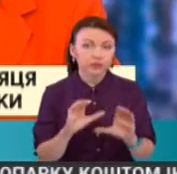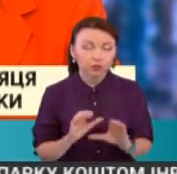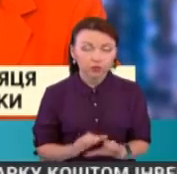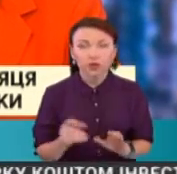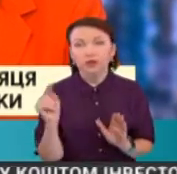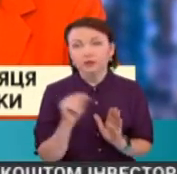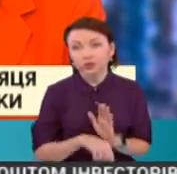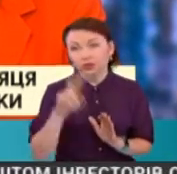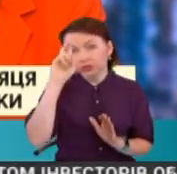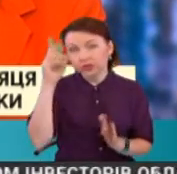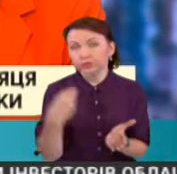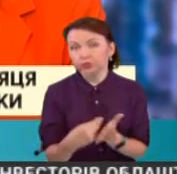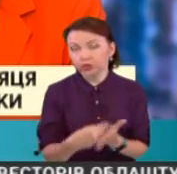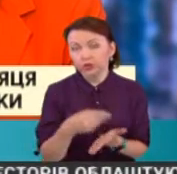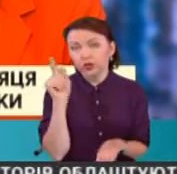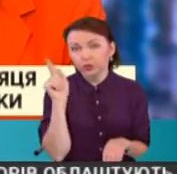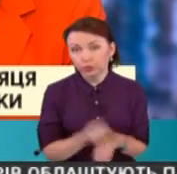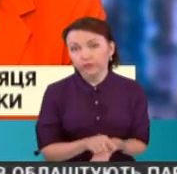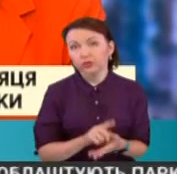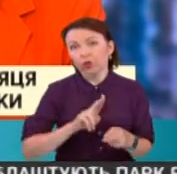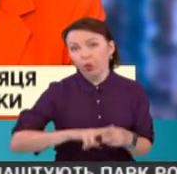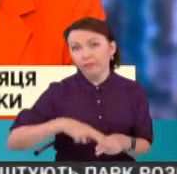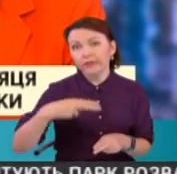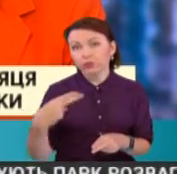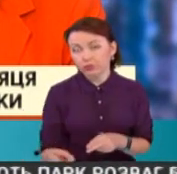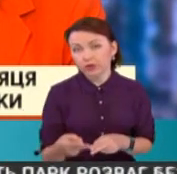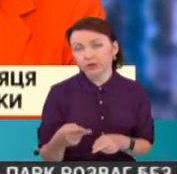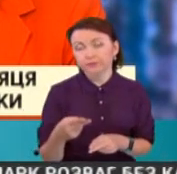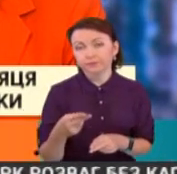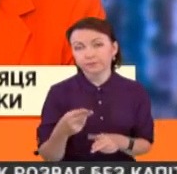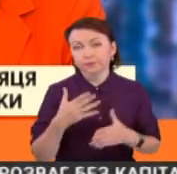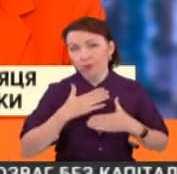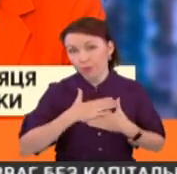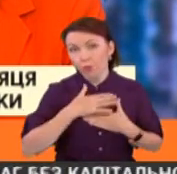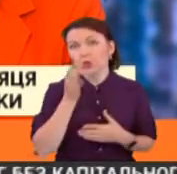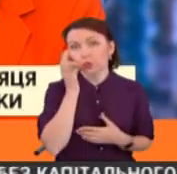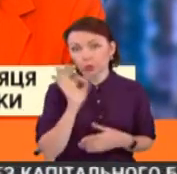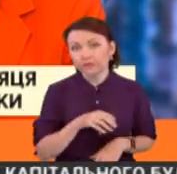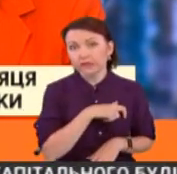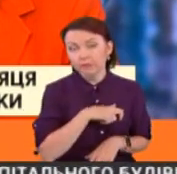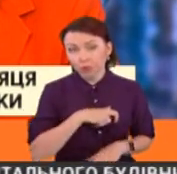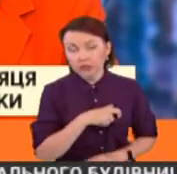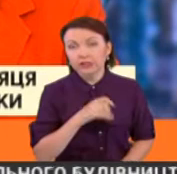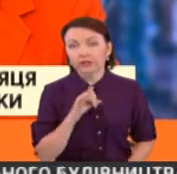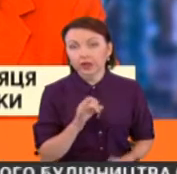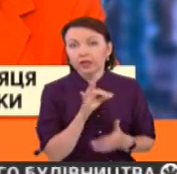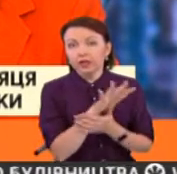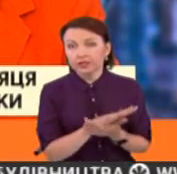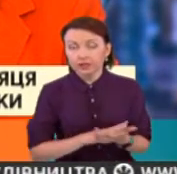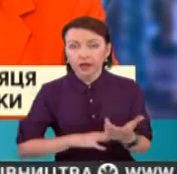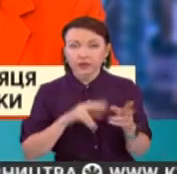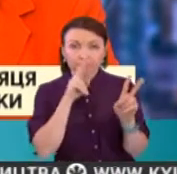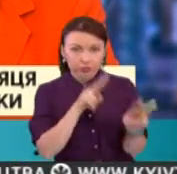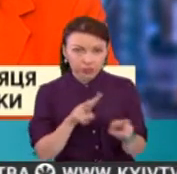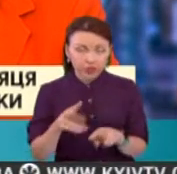значить держбюджет має компенсувати. З мого досвіду депутатського і далі спостереження